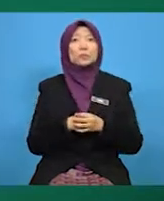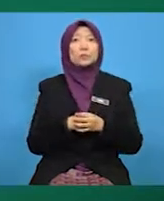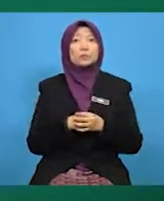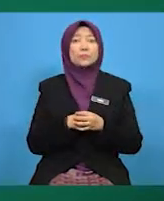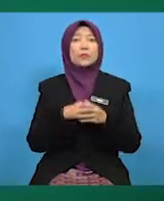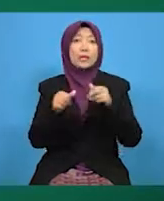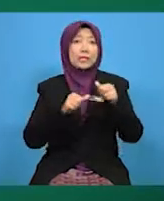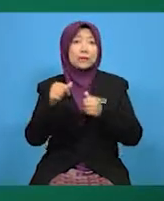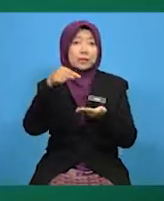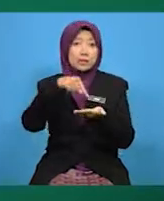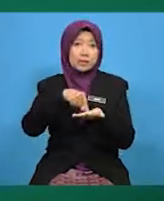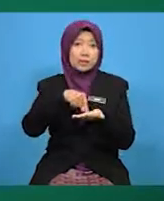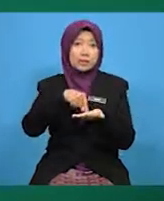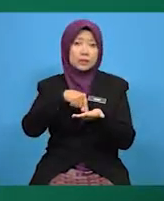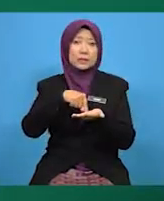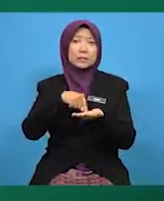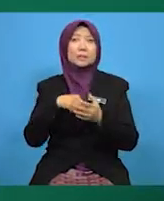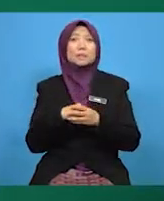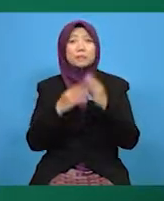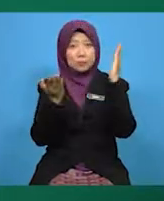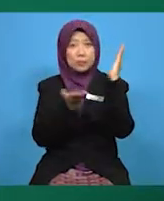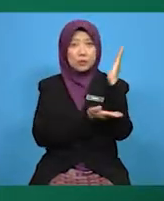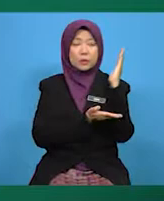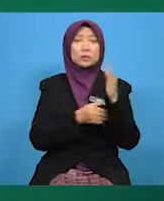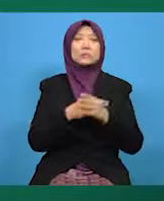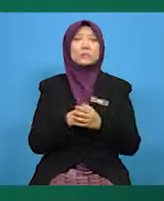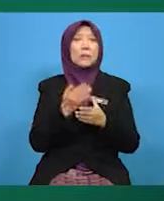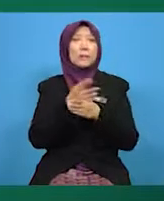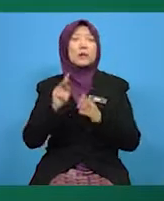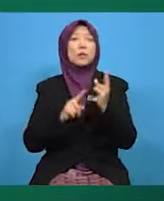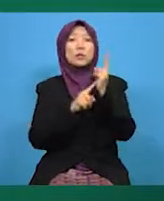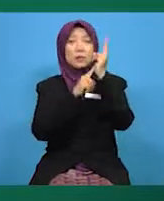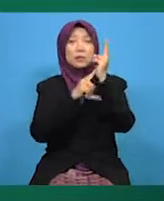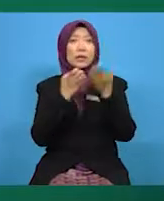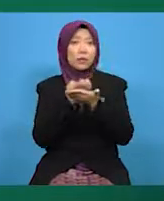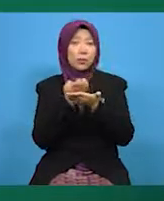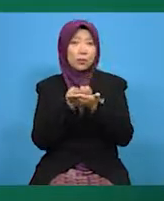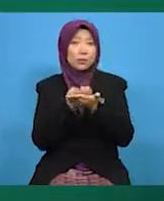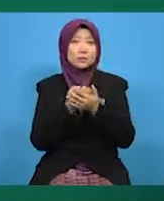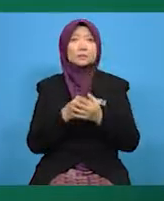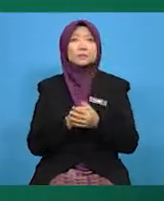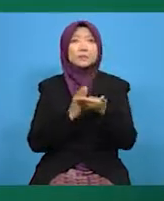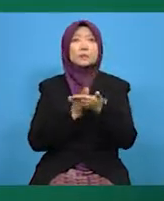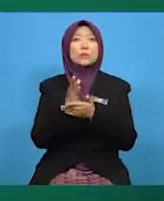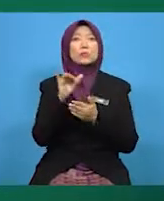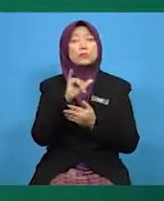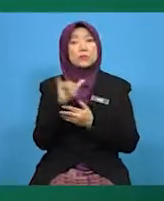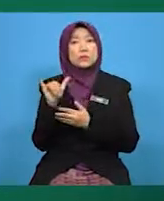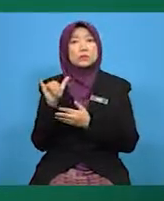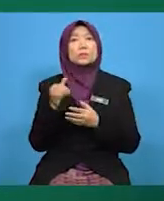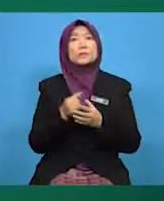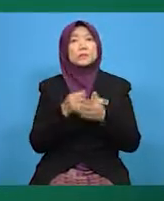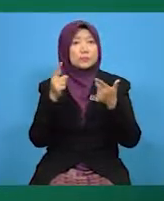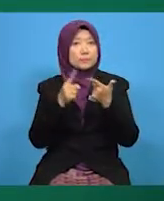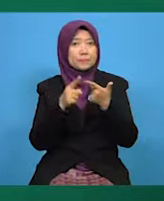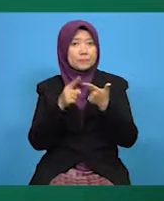berlaku dalam aktiviti pembalakan sektor utama sesebuah ekonomi. Seterusnya, kayu balak